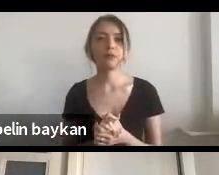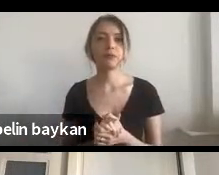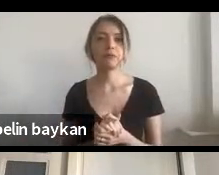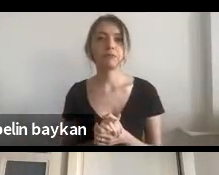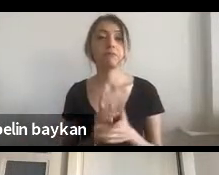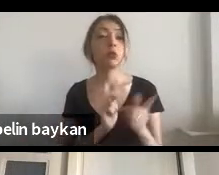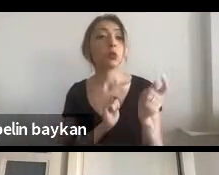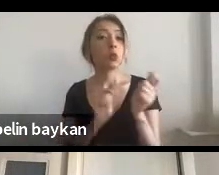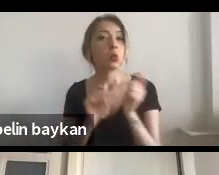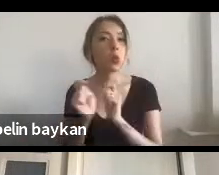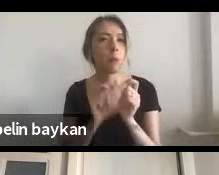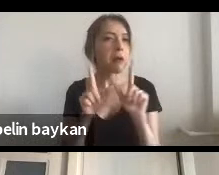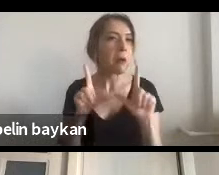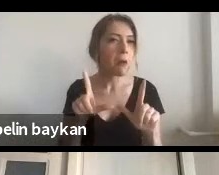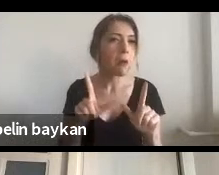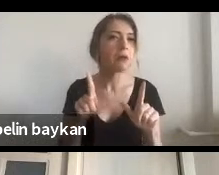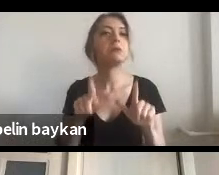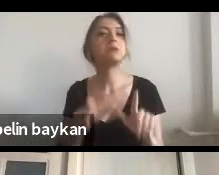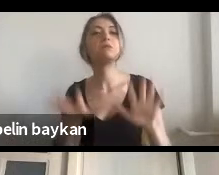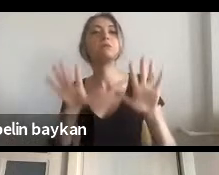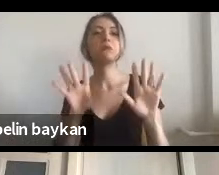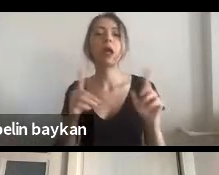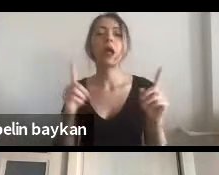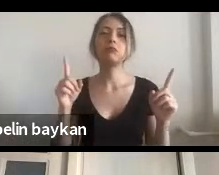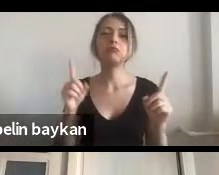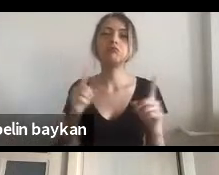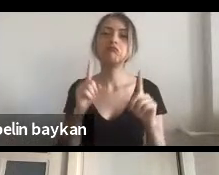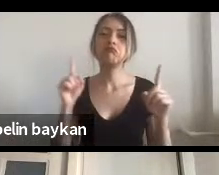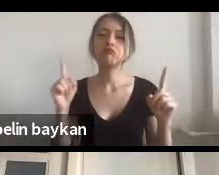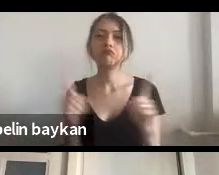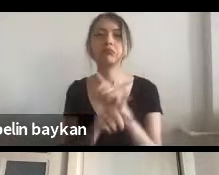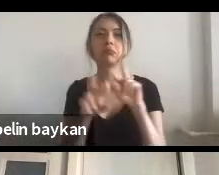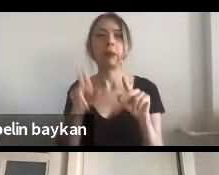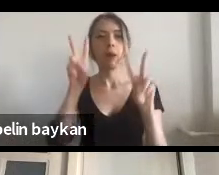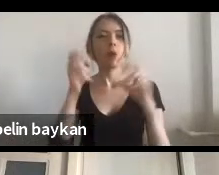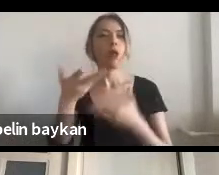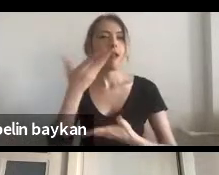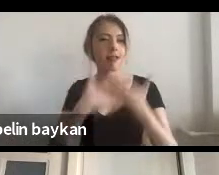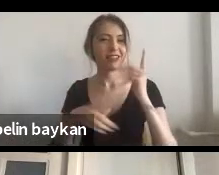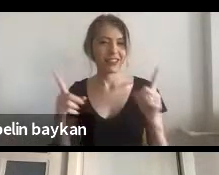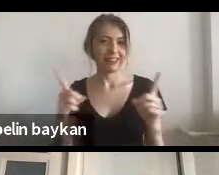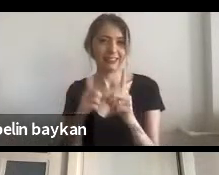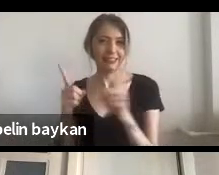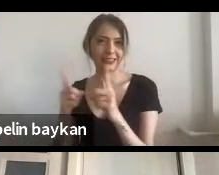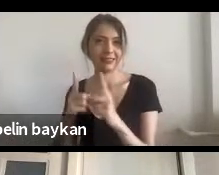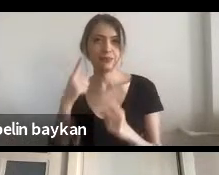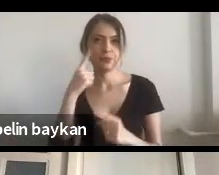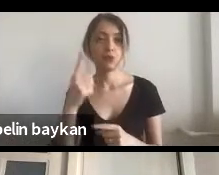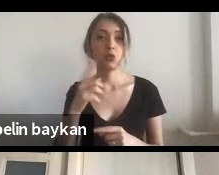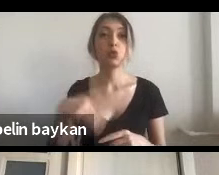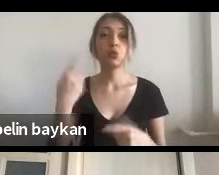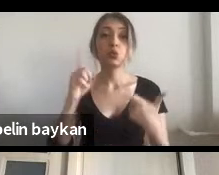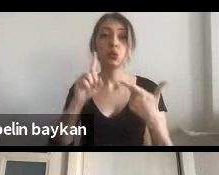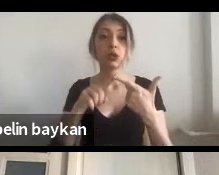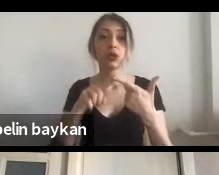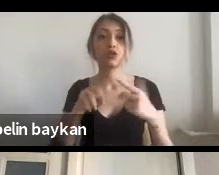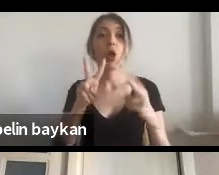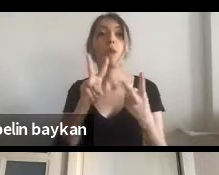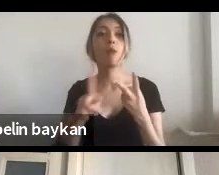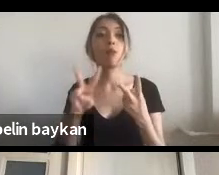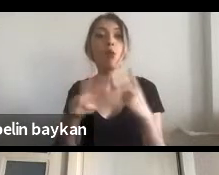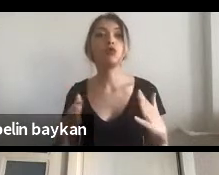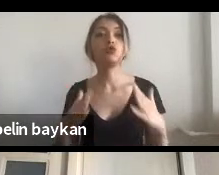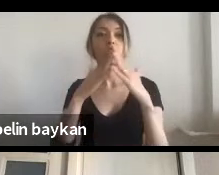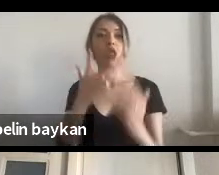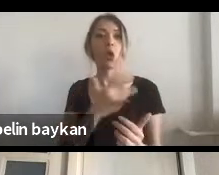kullanmak mı lazım, ne değildir diye bize anlatacak kısaca. Daha sonra Mor Çatı gönüllüsü Elif